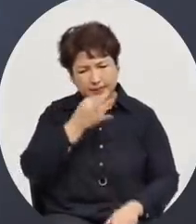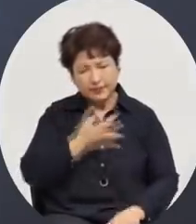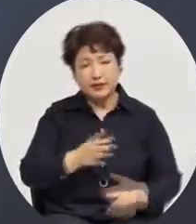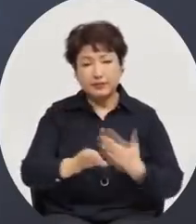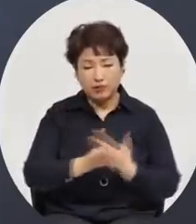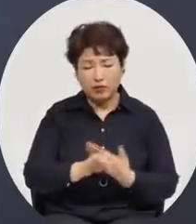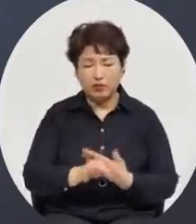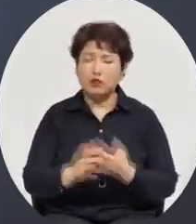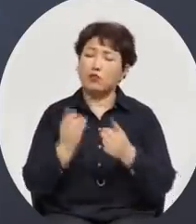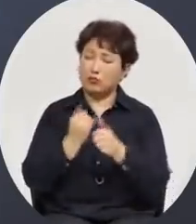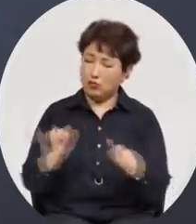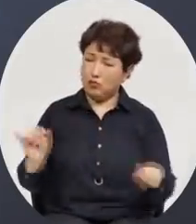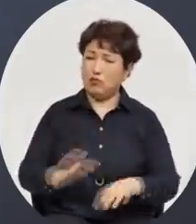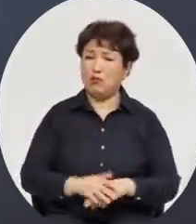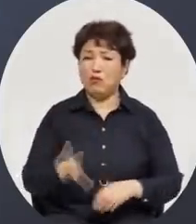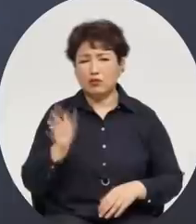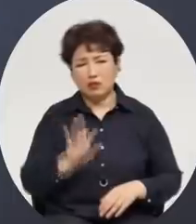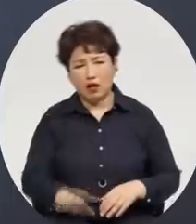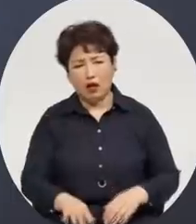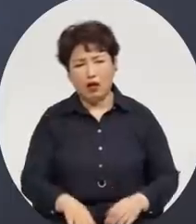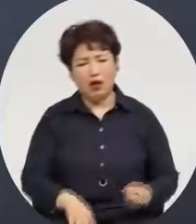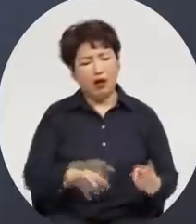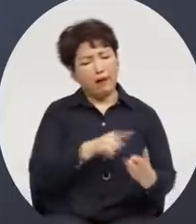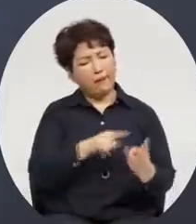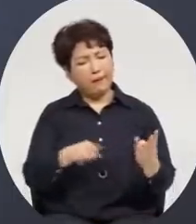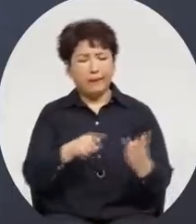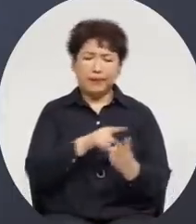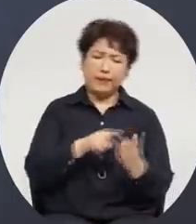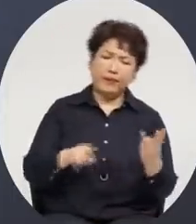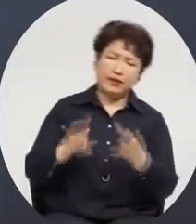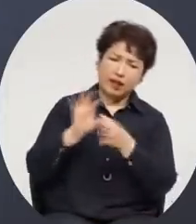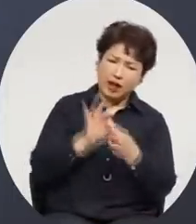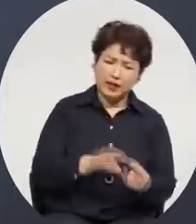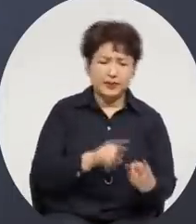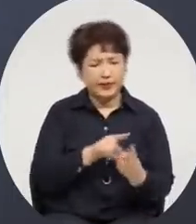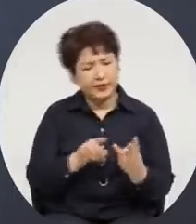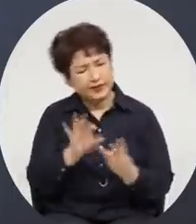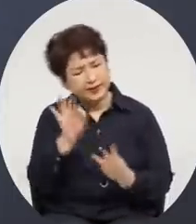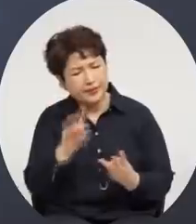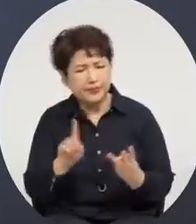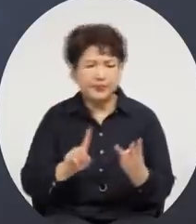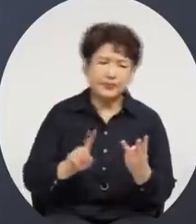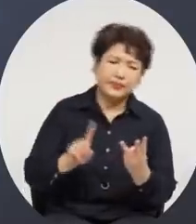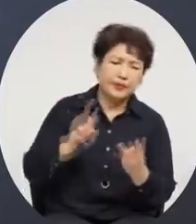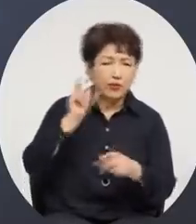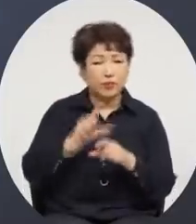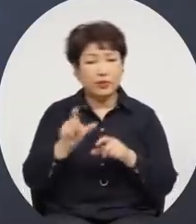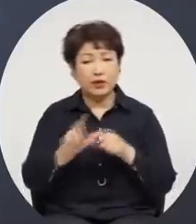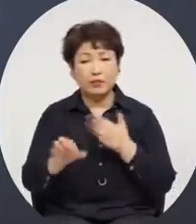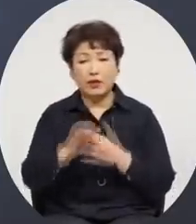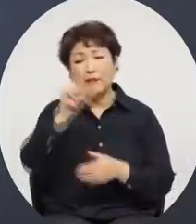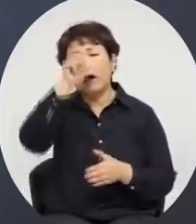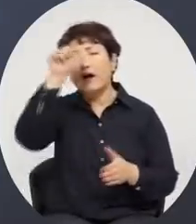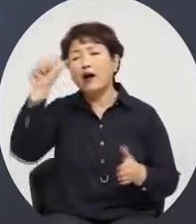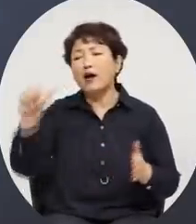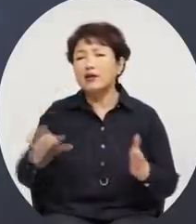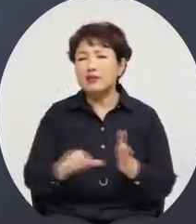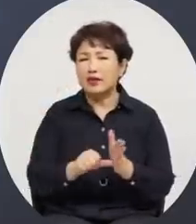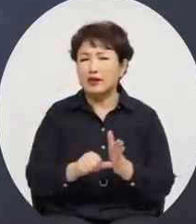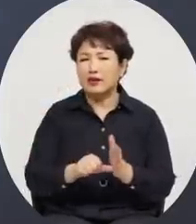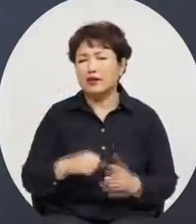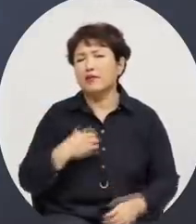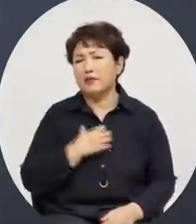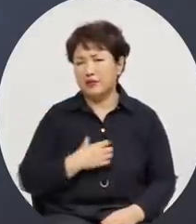뭐. 근데 이제 이러지도 뭐 저러지도 못하고 늘 미련을 갖고 있으면 이제 평생 괴롭게